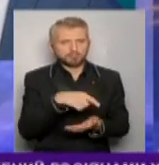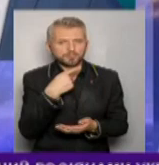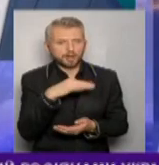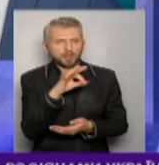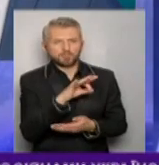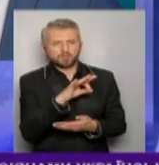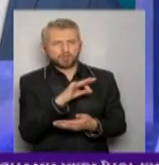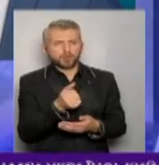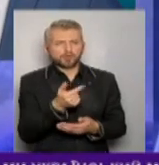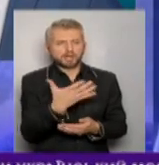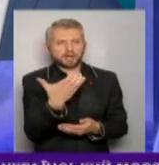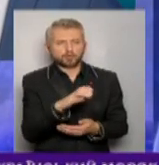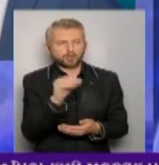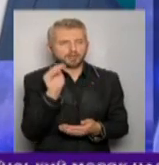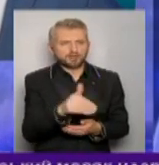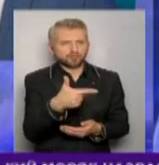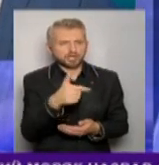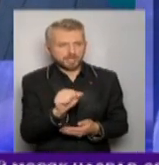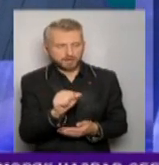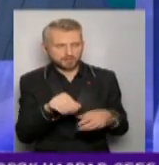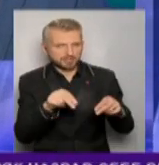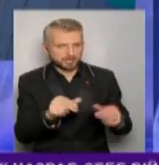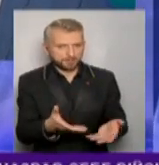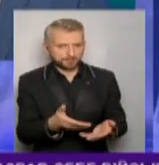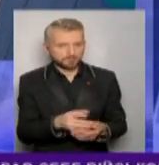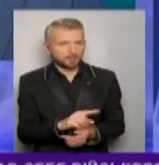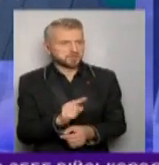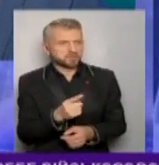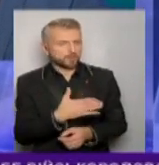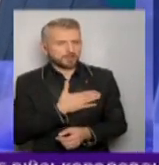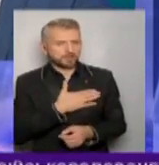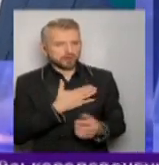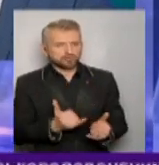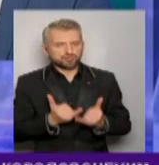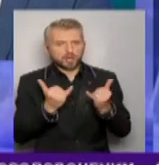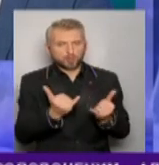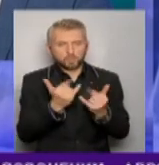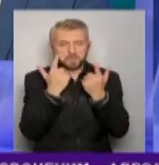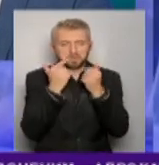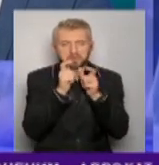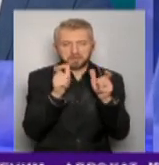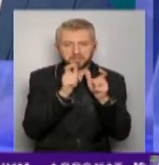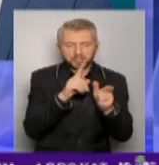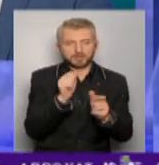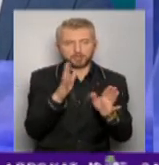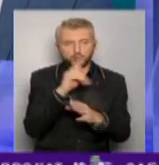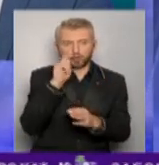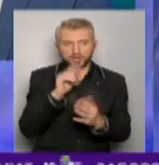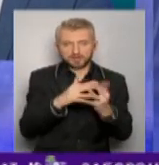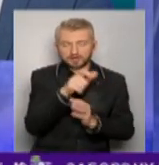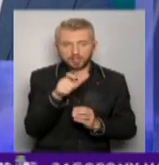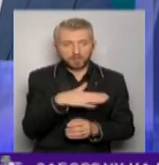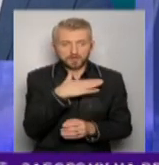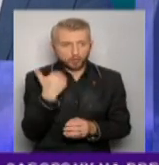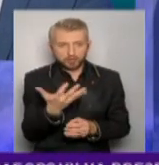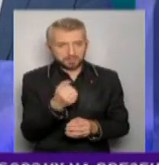сотень тисяч гектарів землі. Чогось наші шановні плаксуни за долю українських селян не хочуть